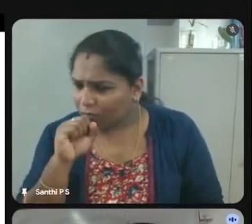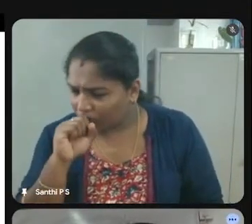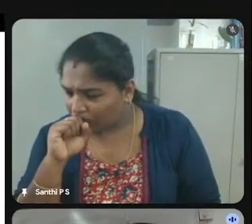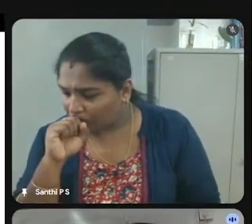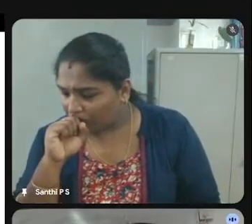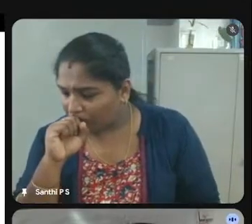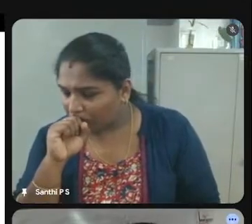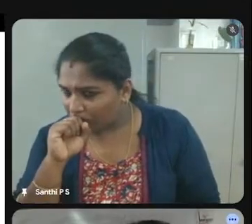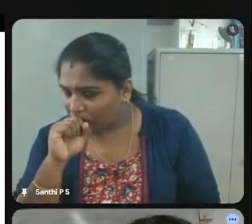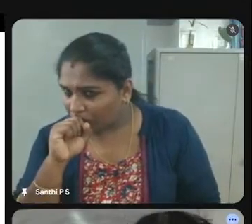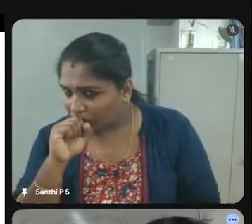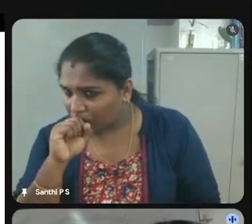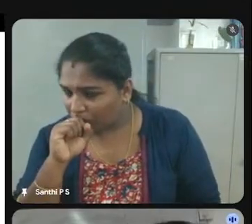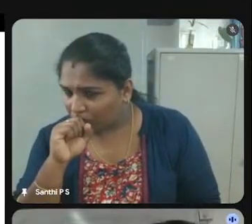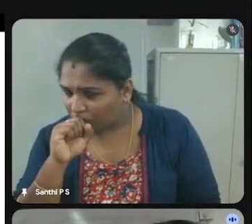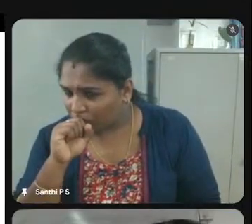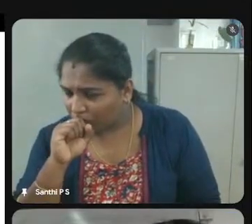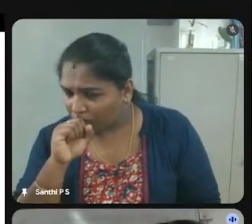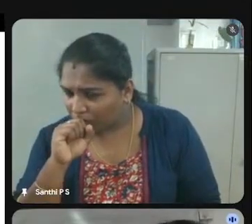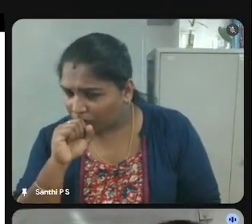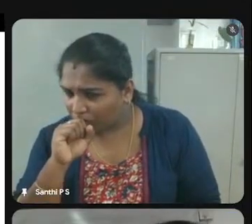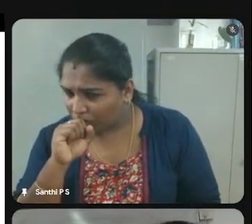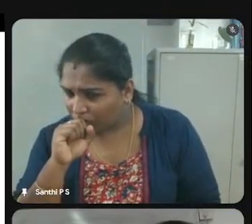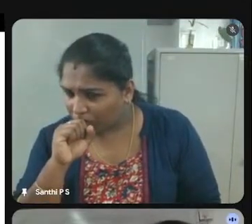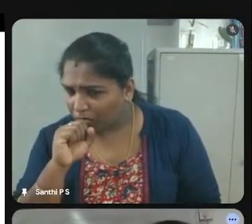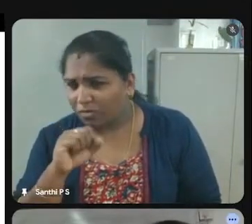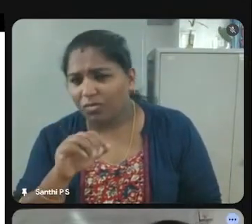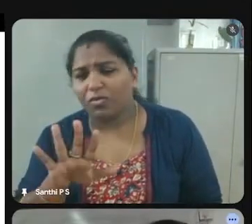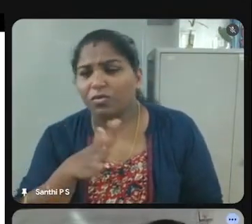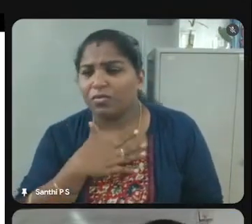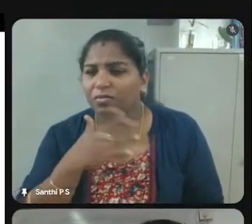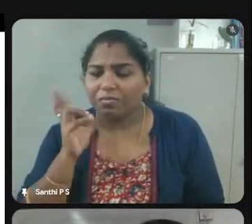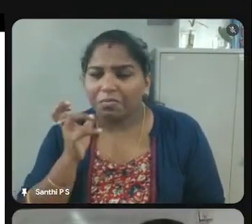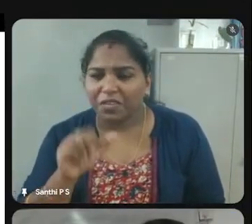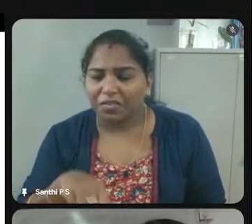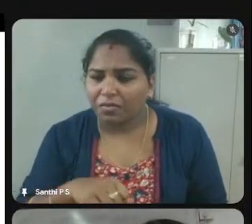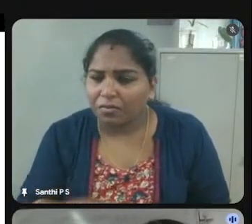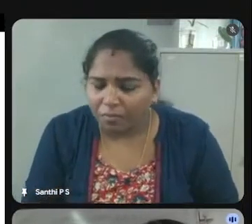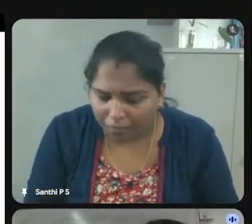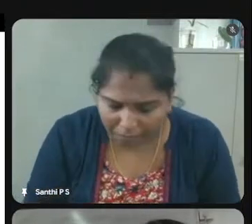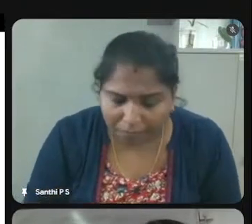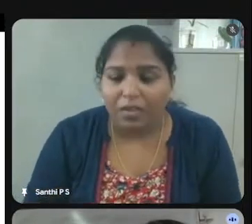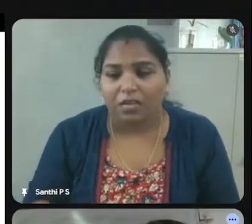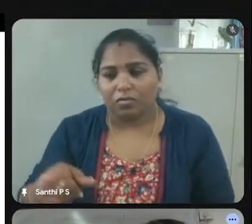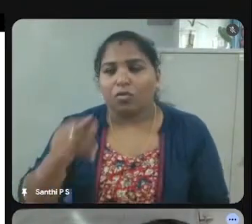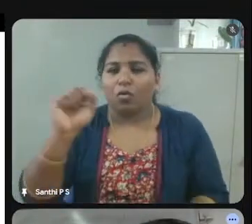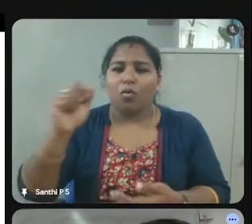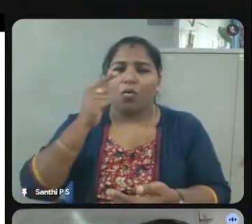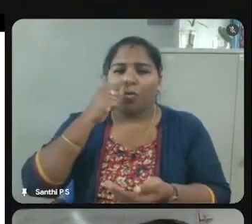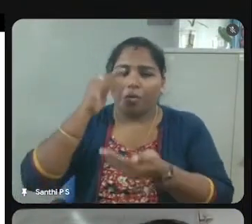ഓൾഡാണ്. ഗവൺമെന്റ് സ്കൂളിലാണ് പഠിക്കുന്നത്, നോർമൽ സ്കൂളിലാണ്. അപ്പോ ID ഉള്ള കുട്ടിയാണ്.